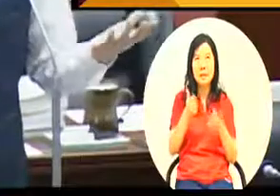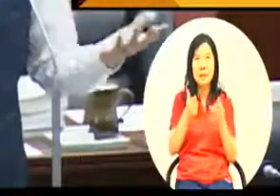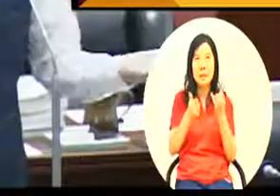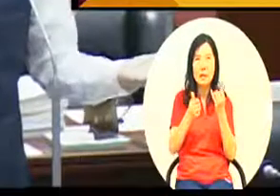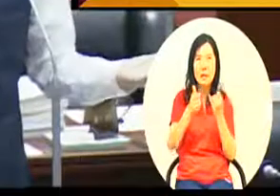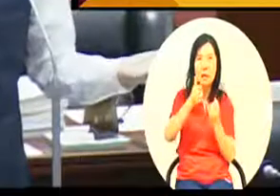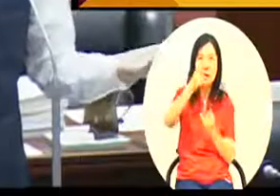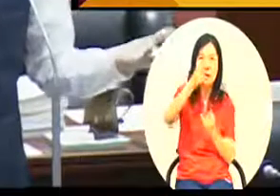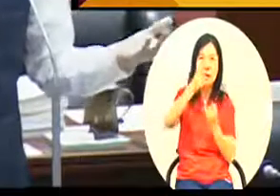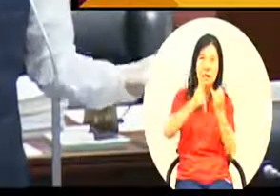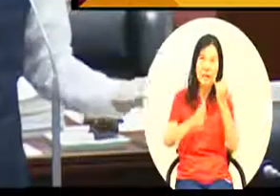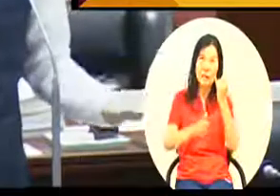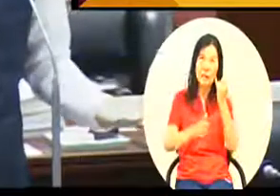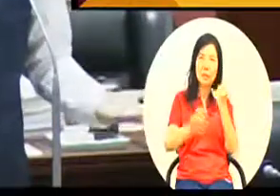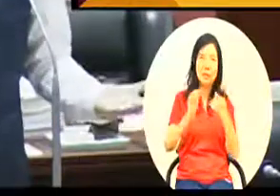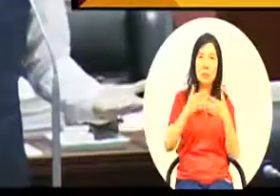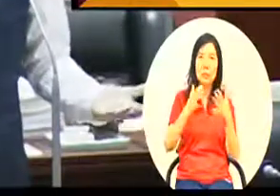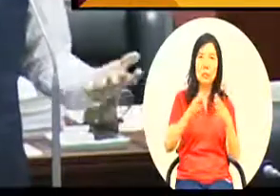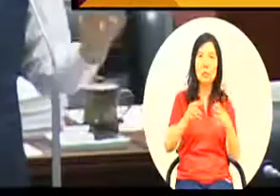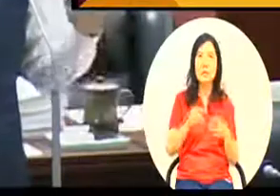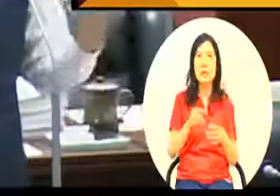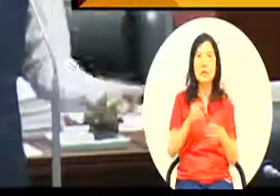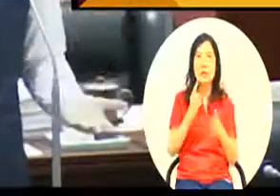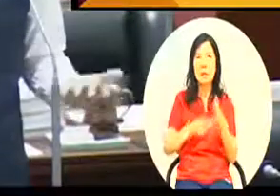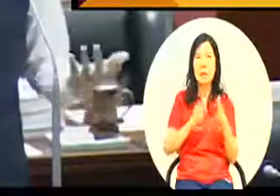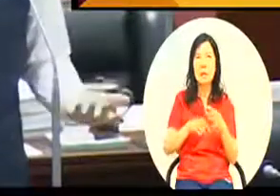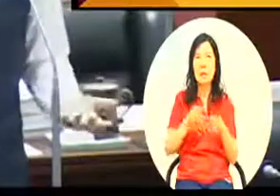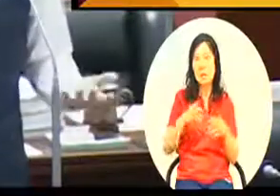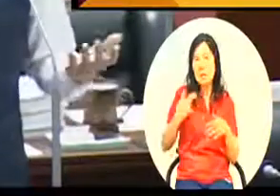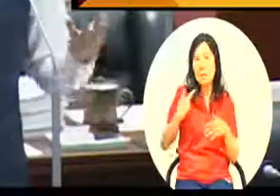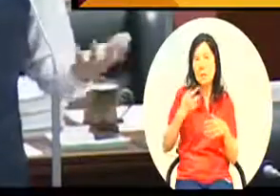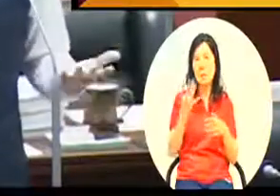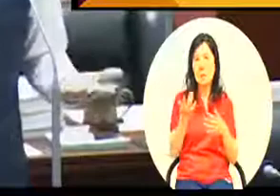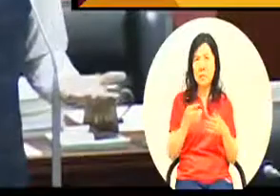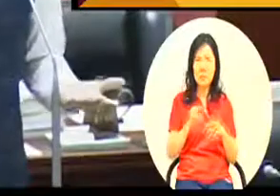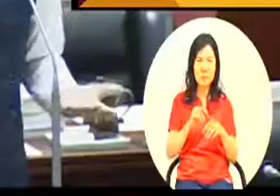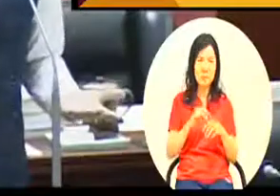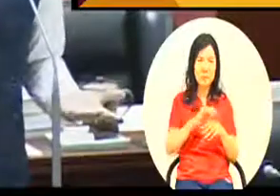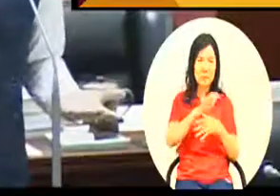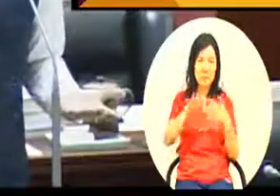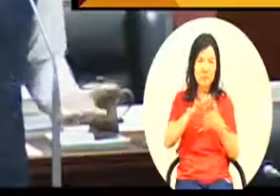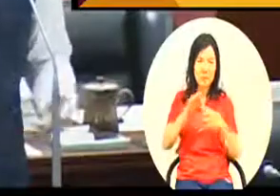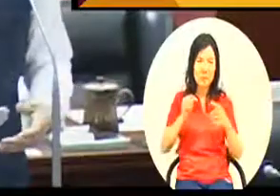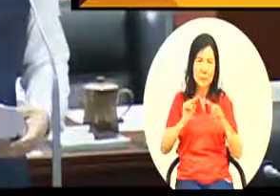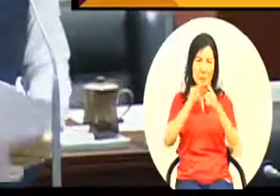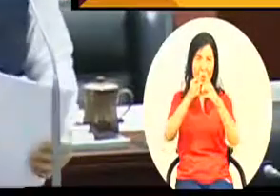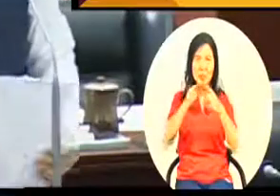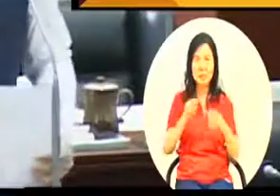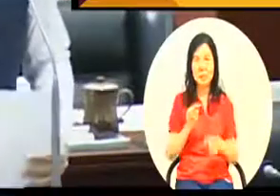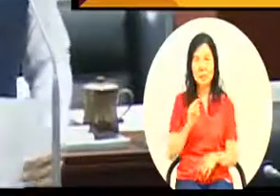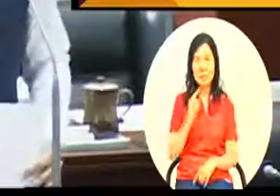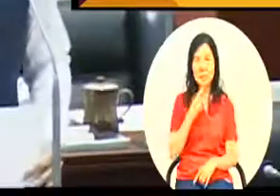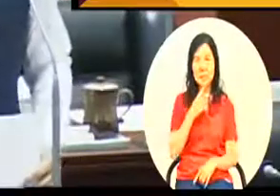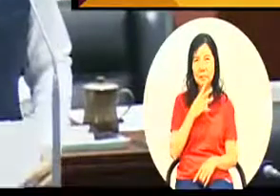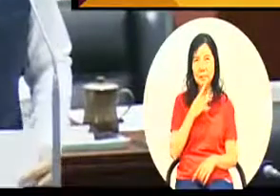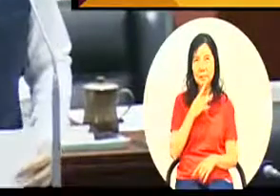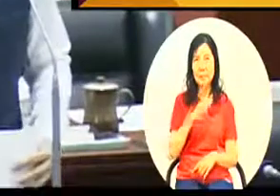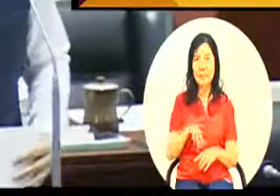等等的观念，这当然就这样子而已。那我不知道为什么会有，还是会有这个争议存在。那